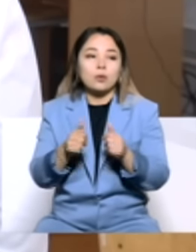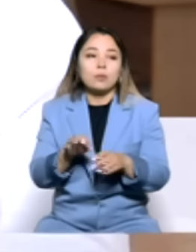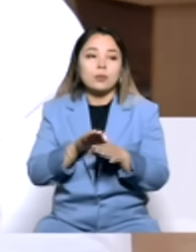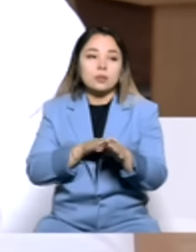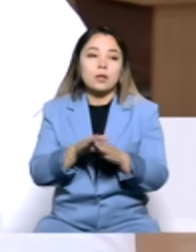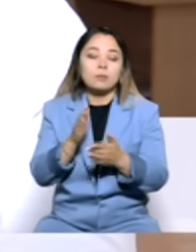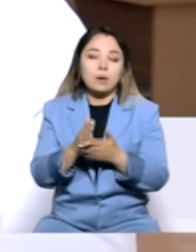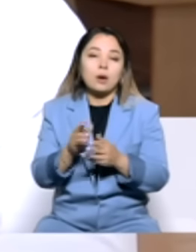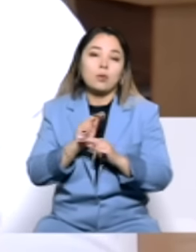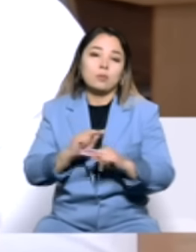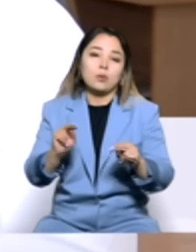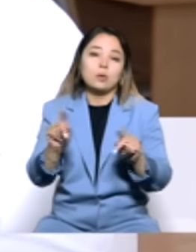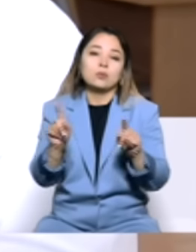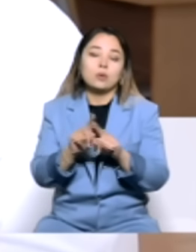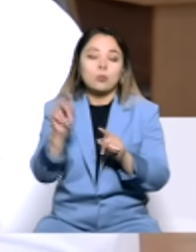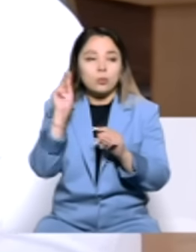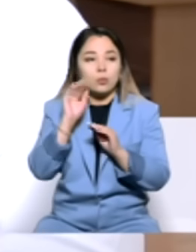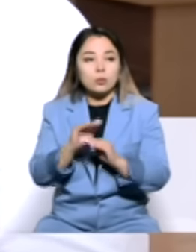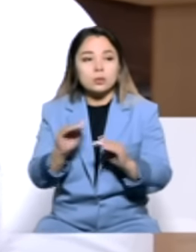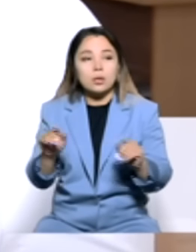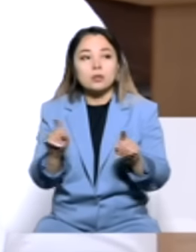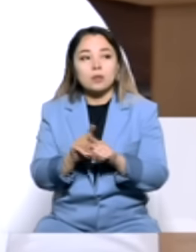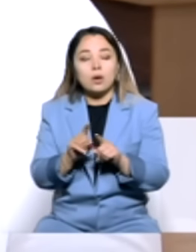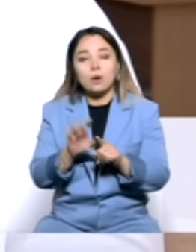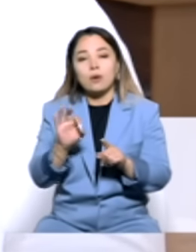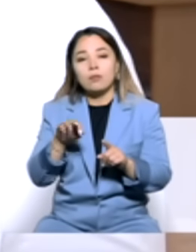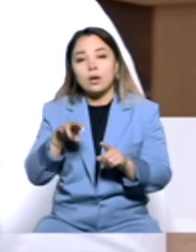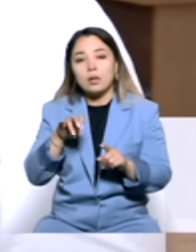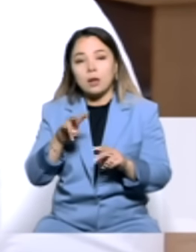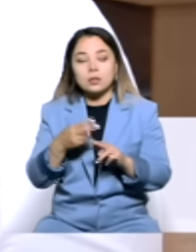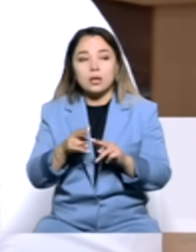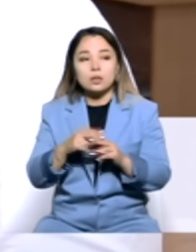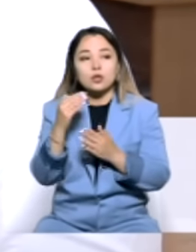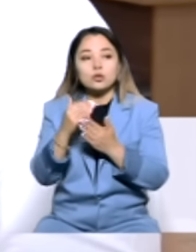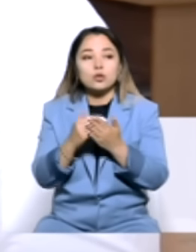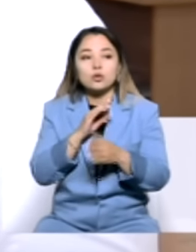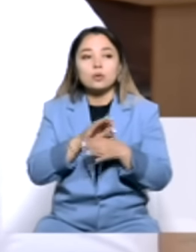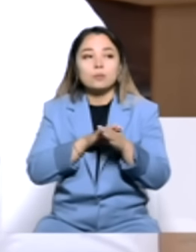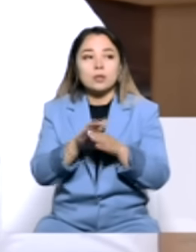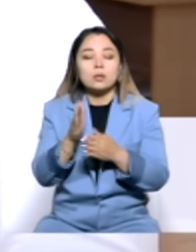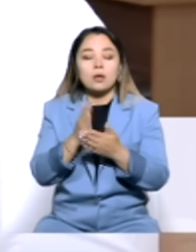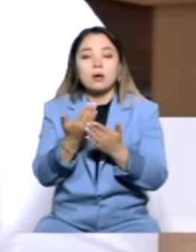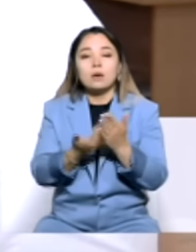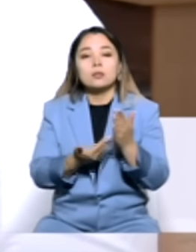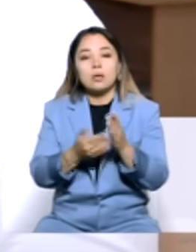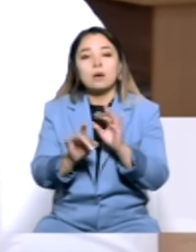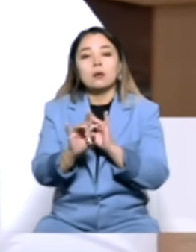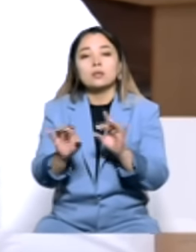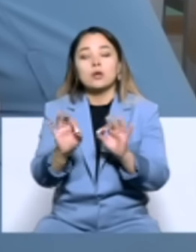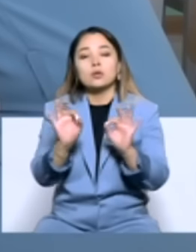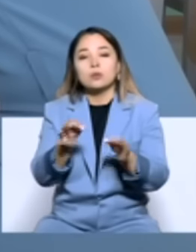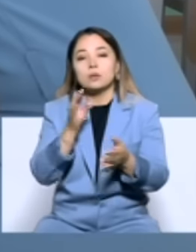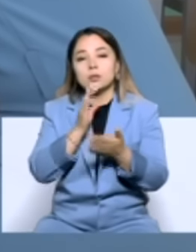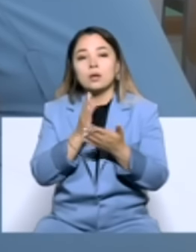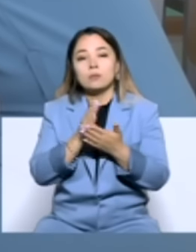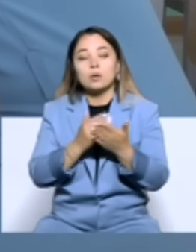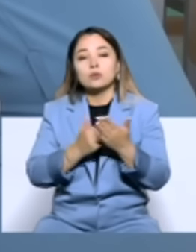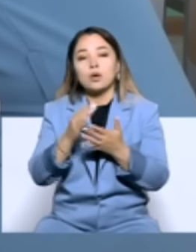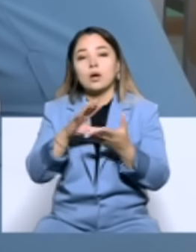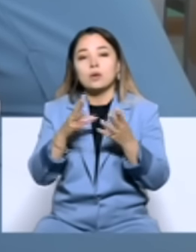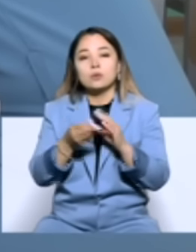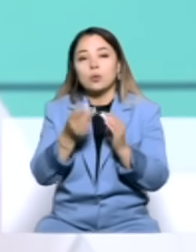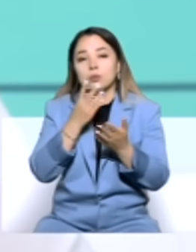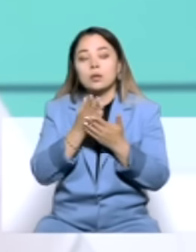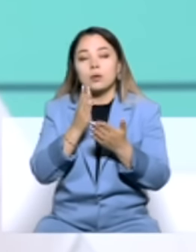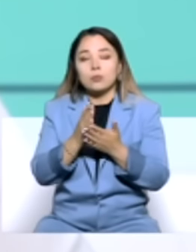ұйымдастырылды. Мұғалімдермен, оқушылармен офлайн жүйелі жұмыс жүргізіп түсіндірілген дұрыс. Жоғары нәтиже